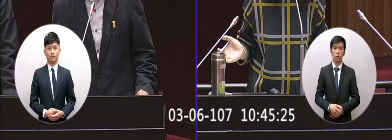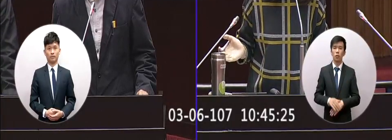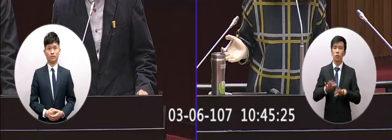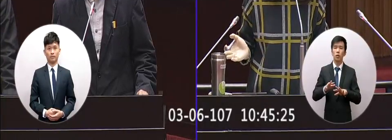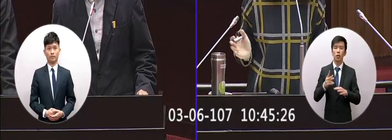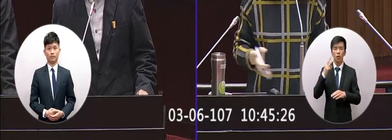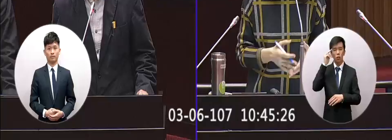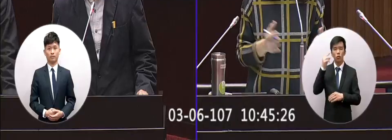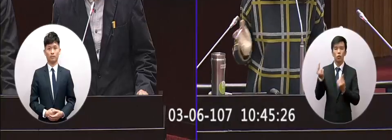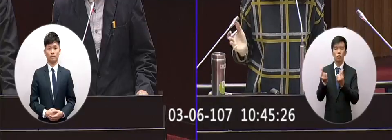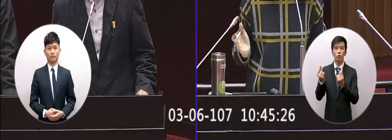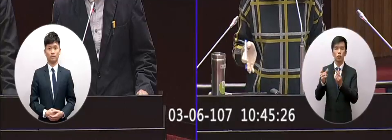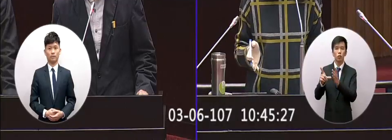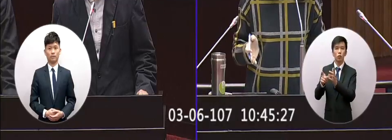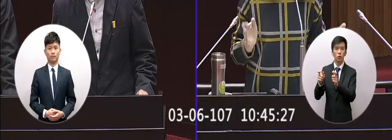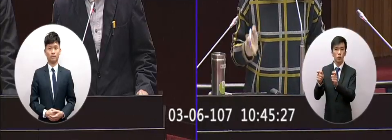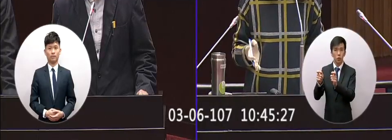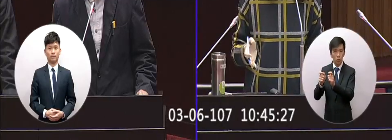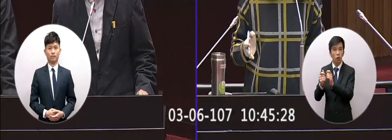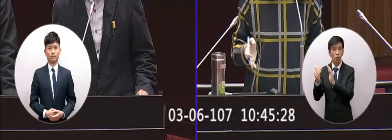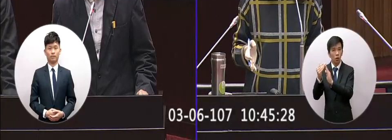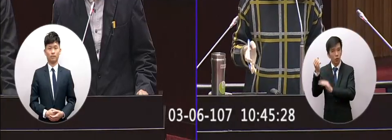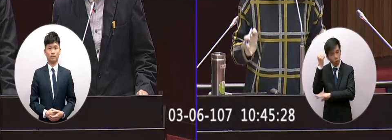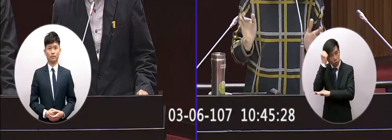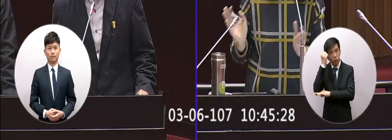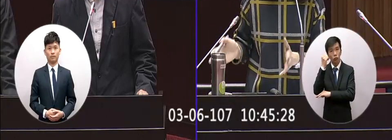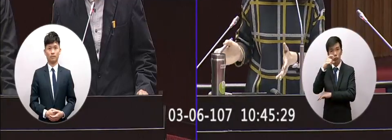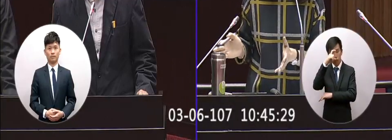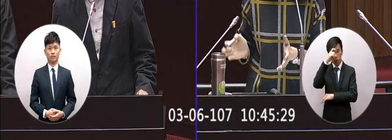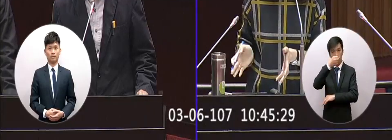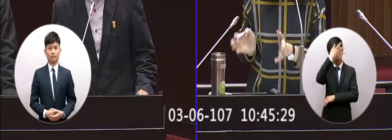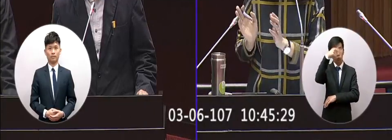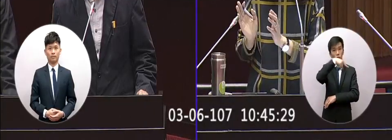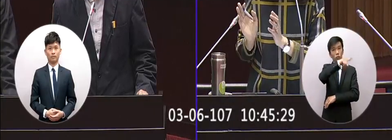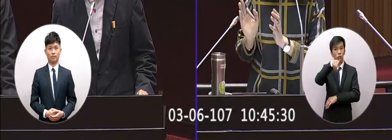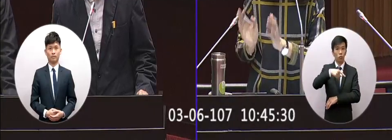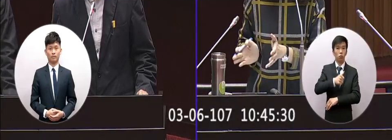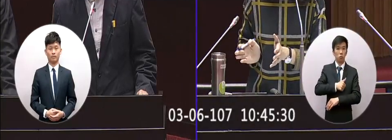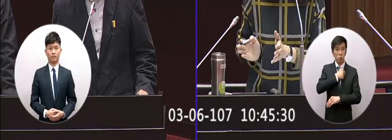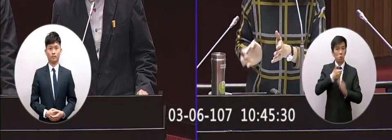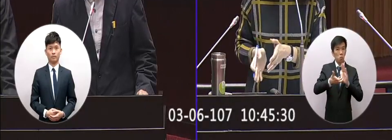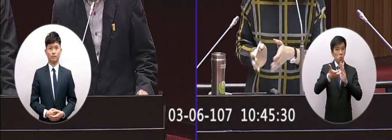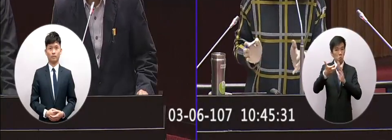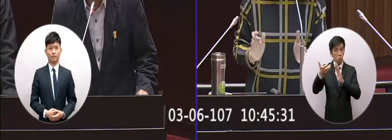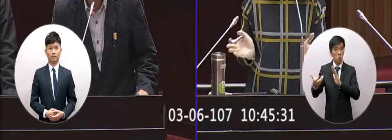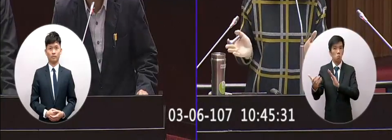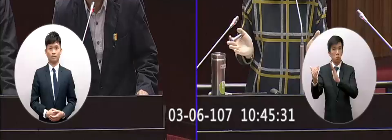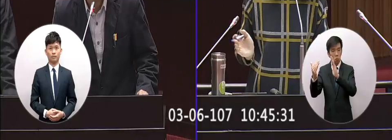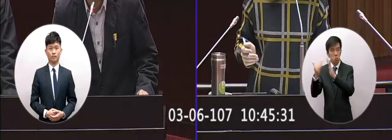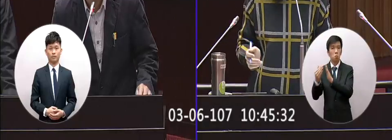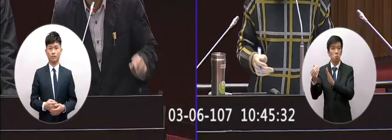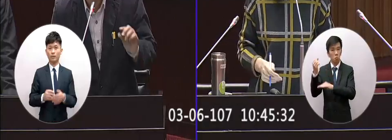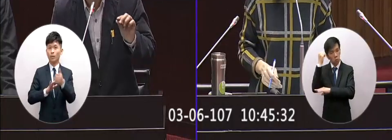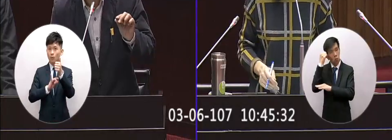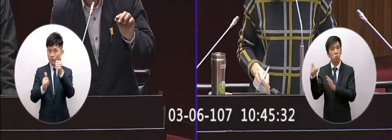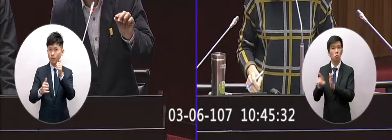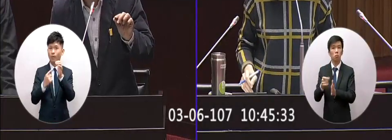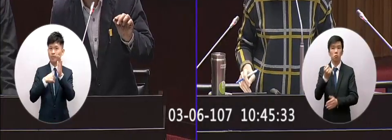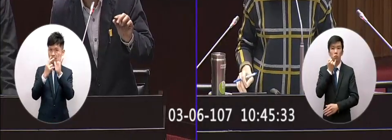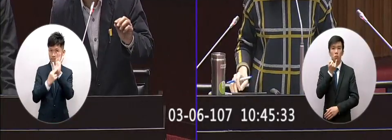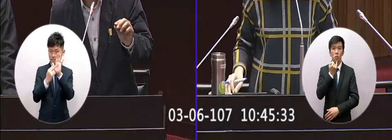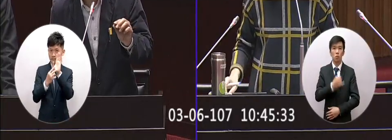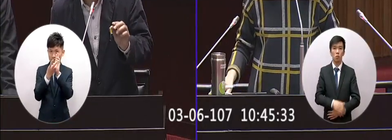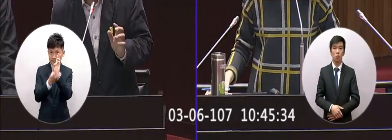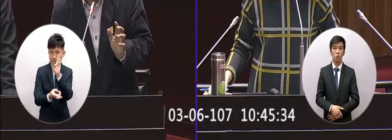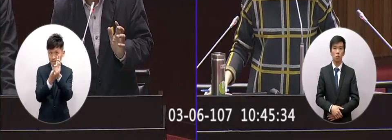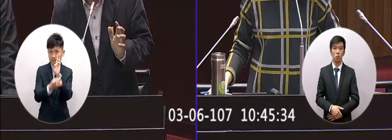个过渡啦，哦，但是我们希望这是年轻人他可以当成他真正的一个家，哦，所以 我跟委员再详细说明一